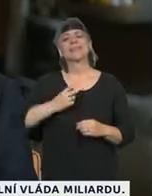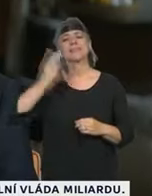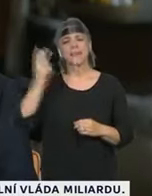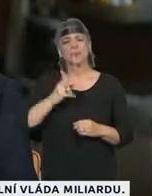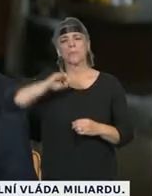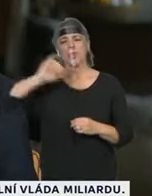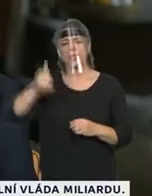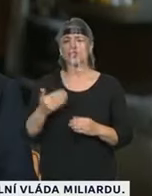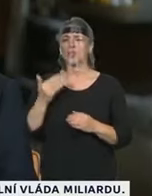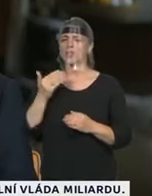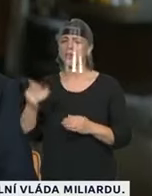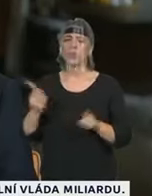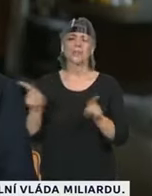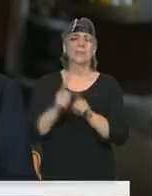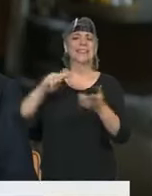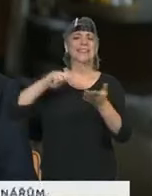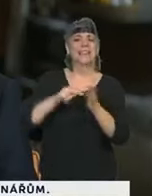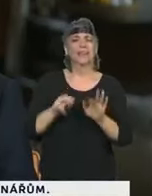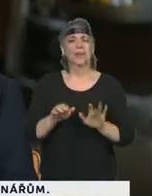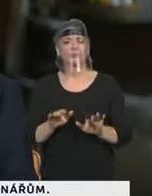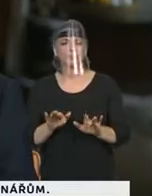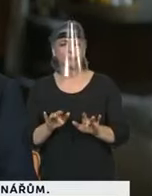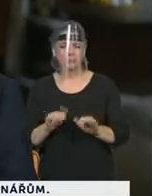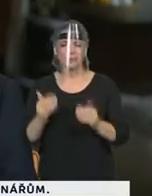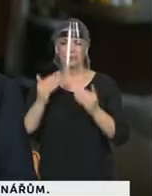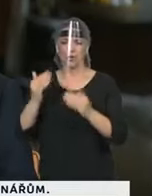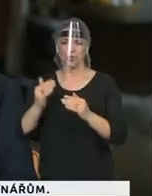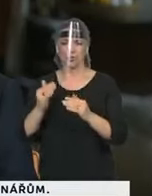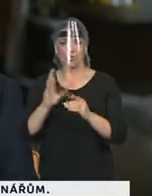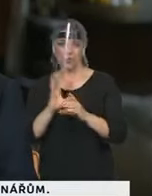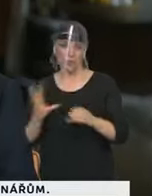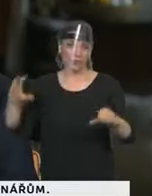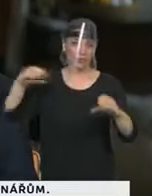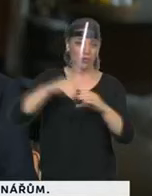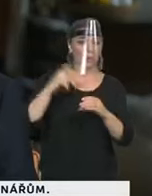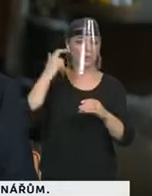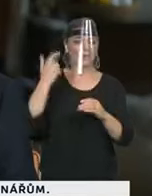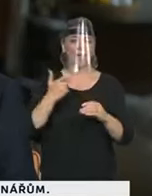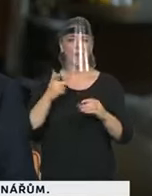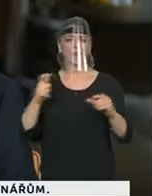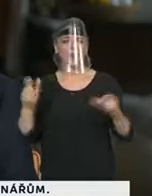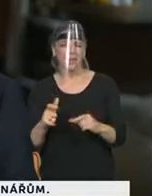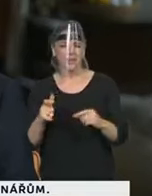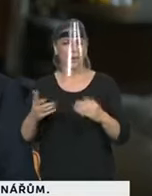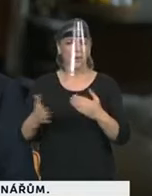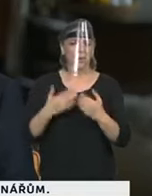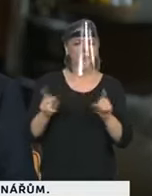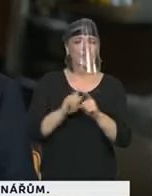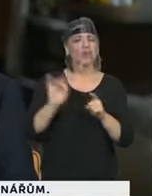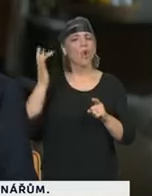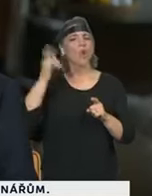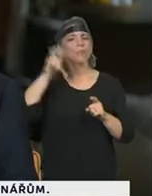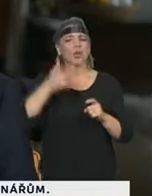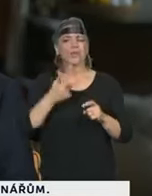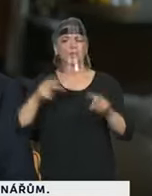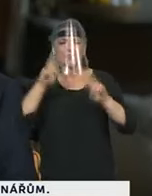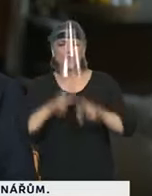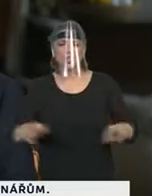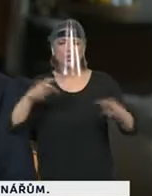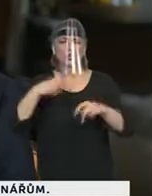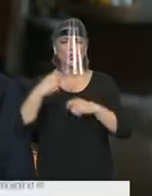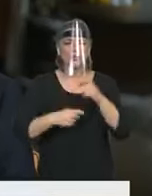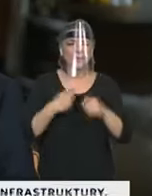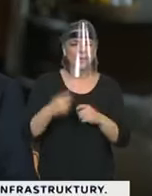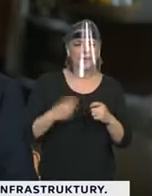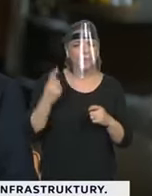všem ajťákům, kteří se spojili, aby pomohli státu v řešení krize a všem výzkumníkům, kteří se podíleli na